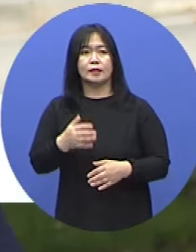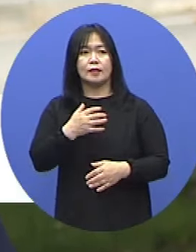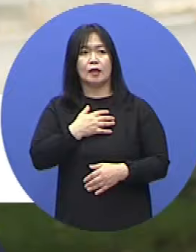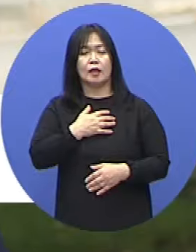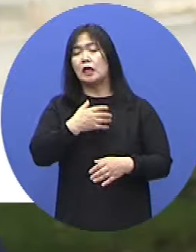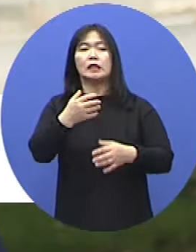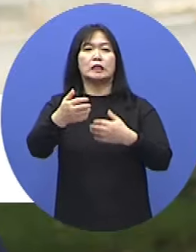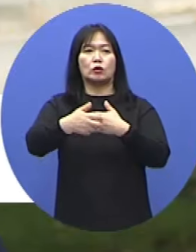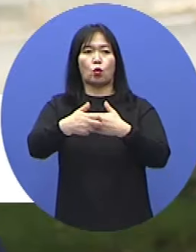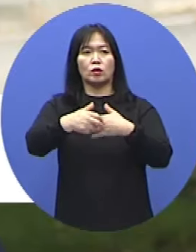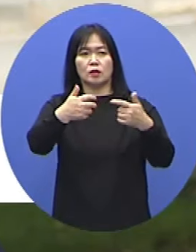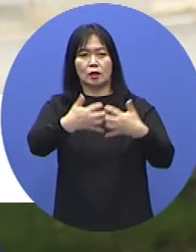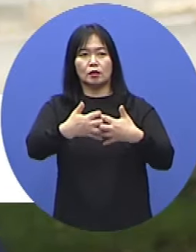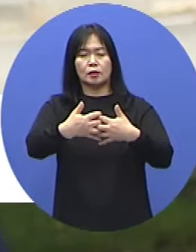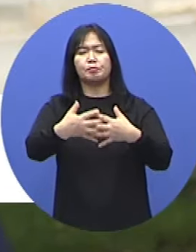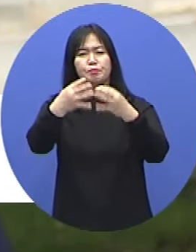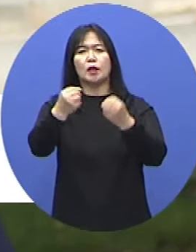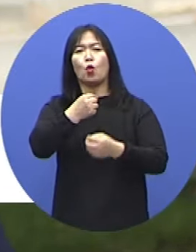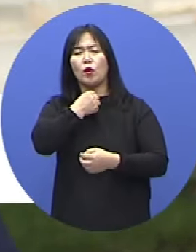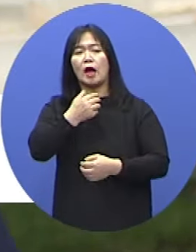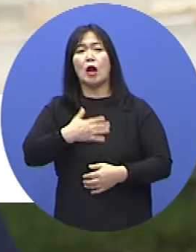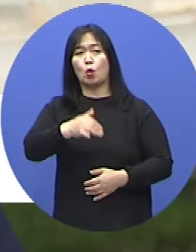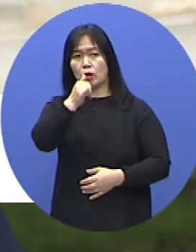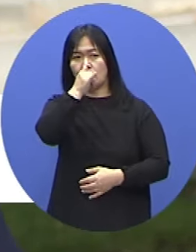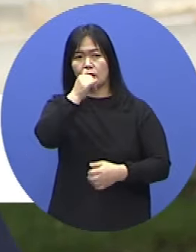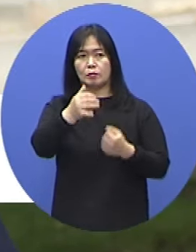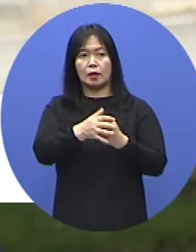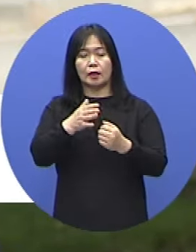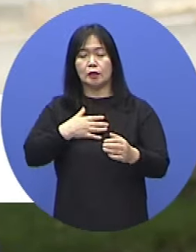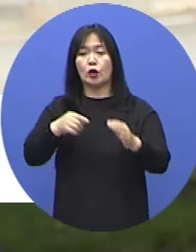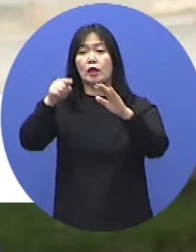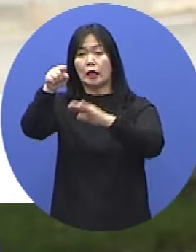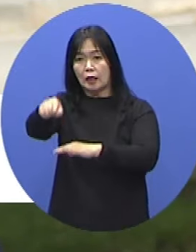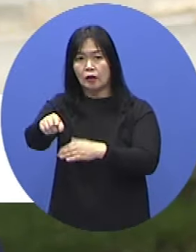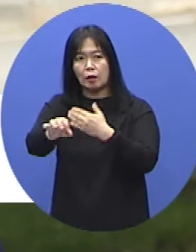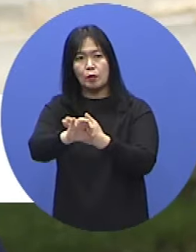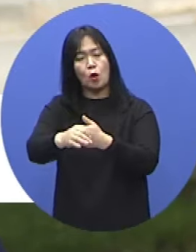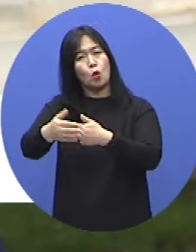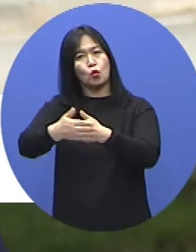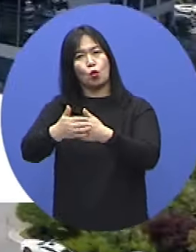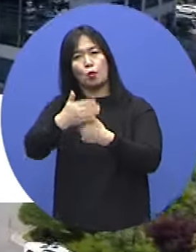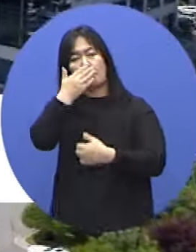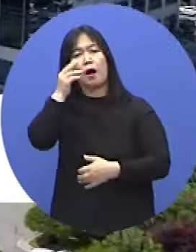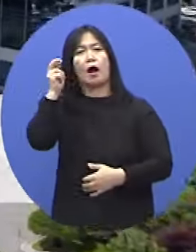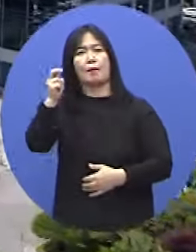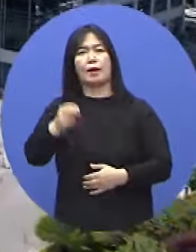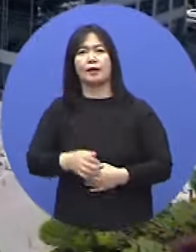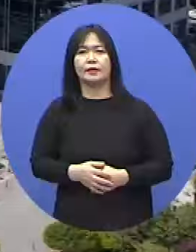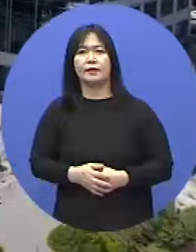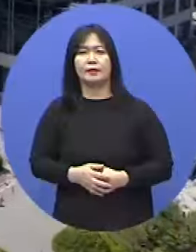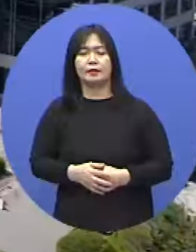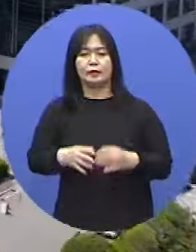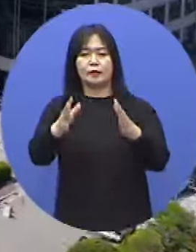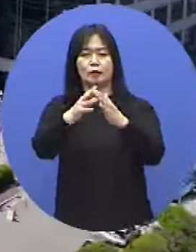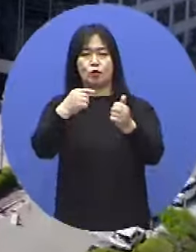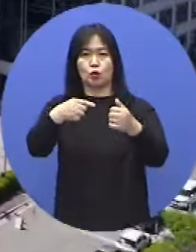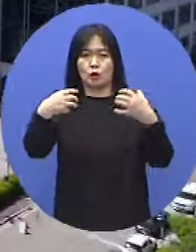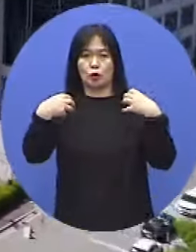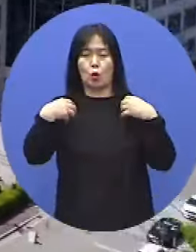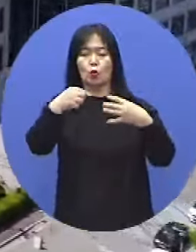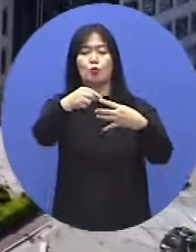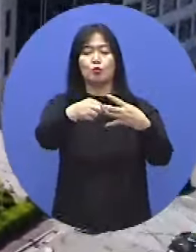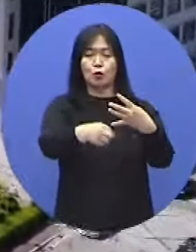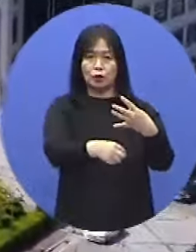해외에 있어서 수요가 많은 걸로 아는데 저희가이 나갔을 때 많은 도움이 되지 않을까 싶습니다 시도는이 같은